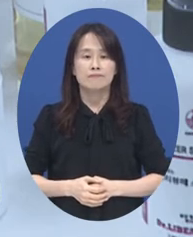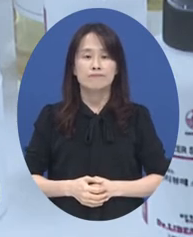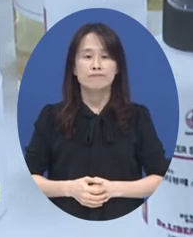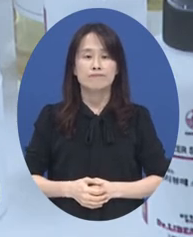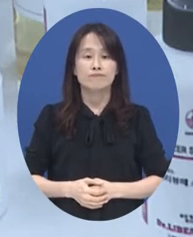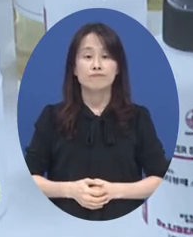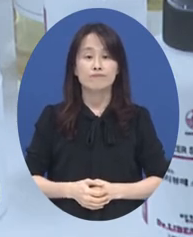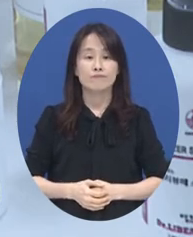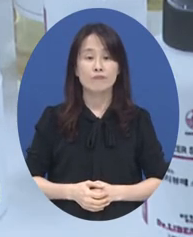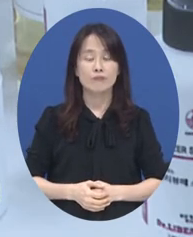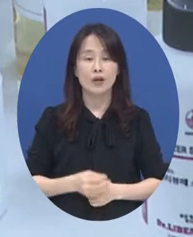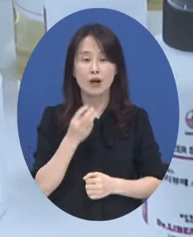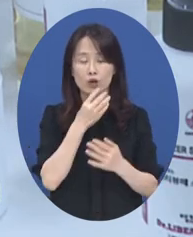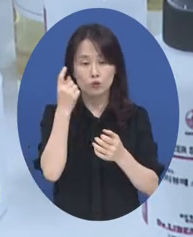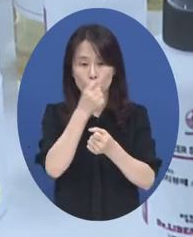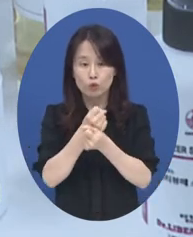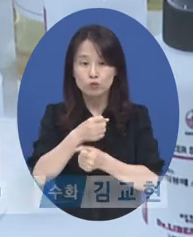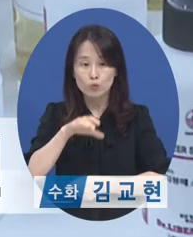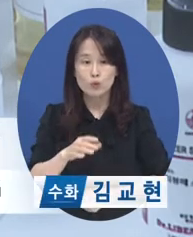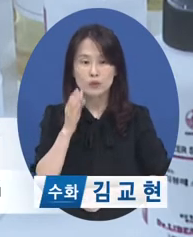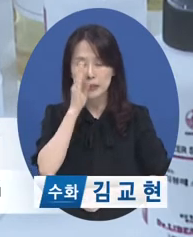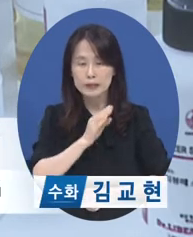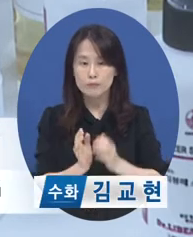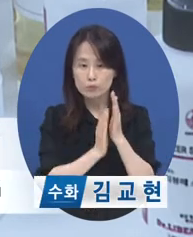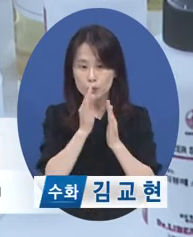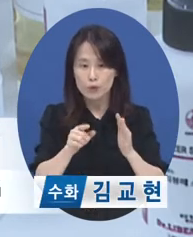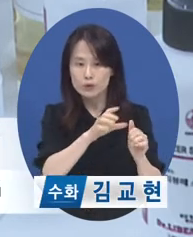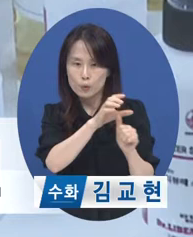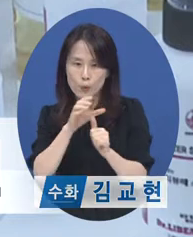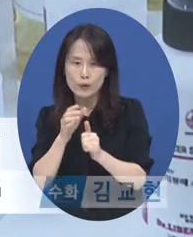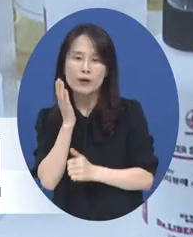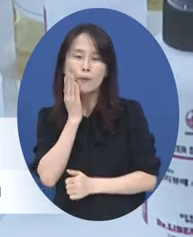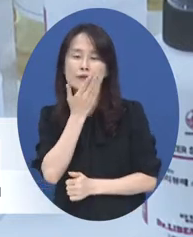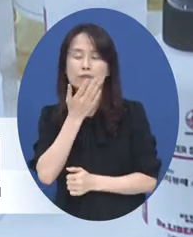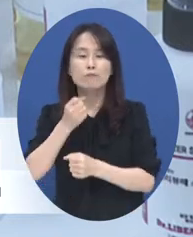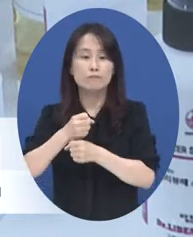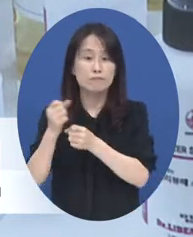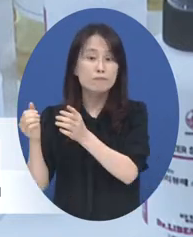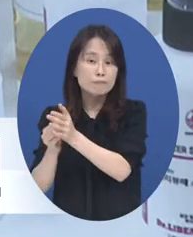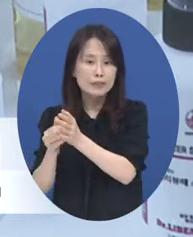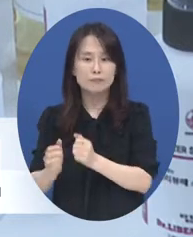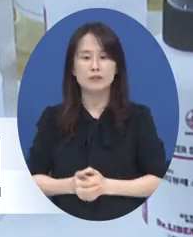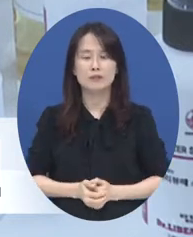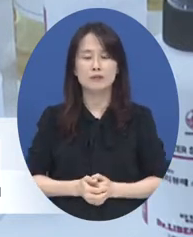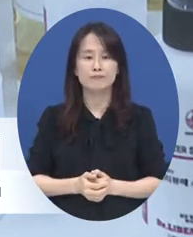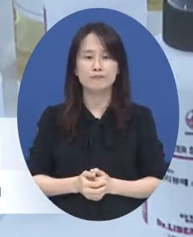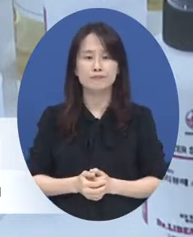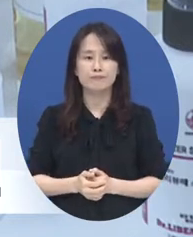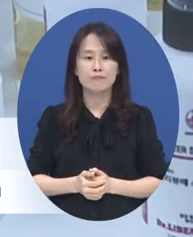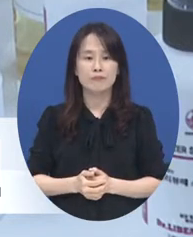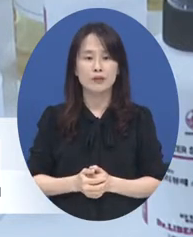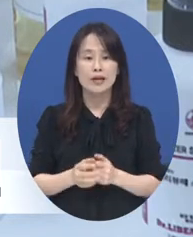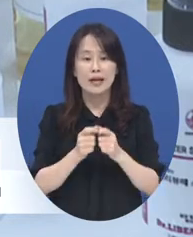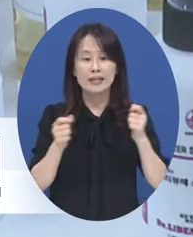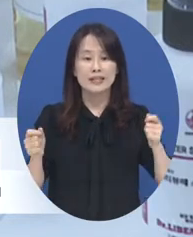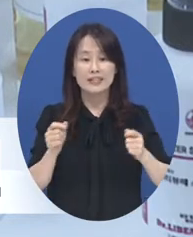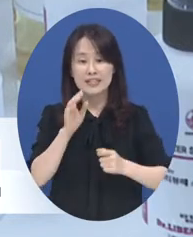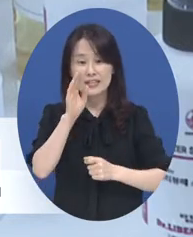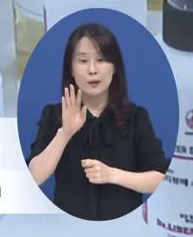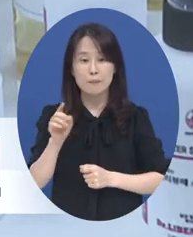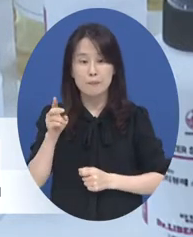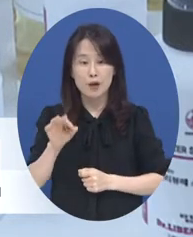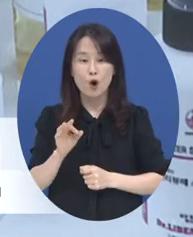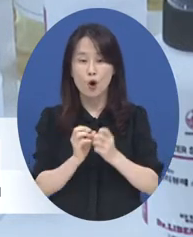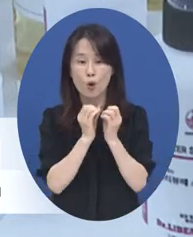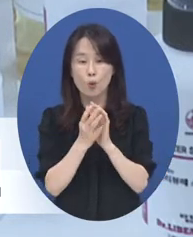경기도 연구진이 들판의 잡초를 이용해 기능성 화장품을 개발했습니다. 김매기 대상이던 김병꽃풀로 화장품을